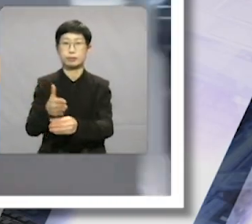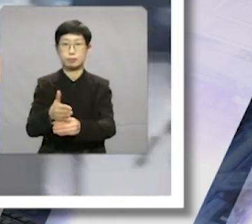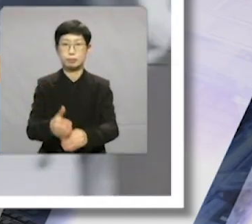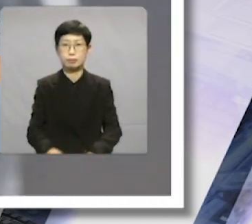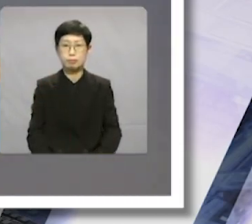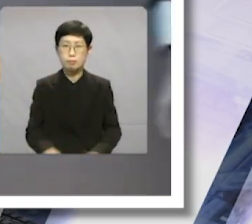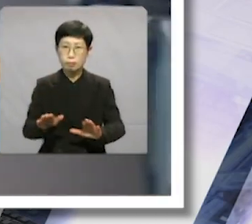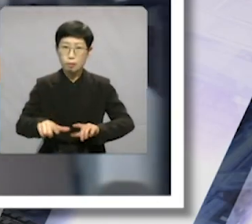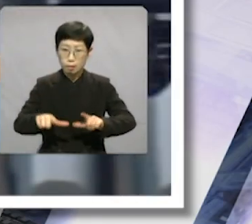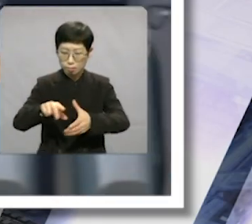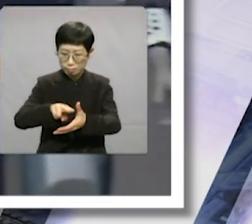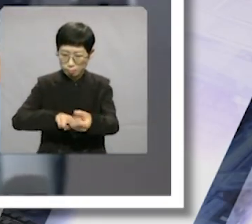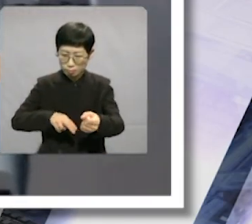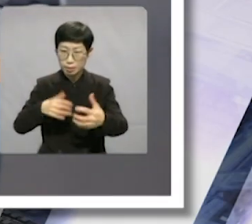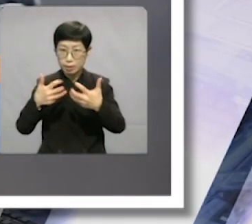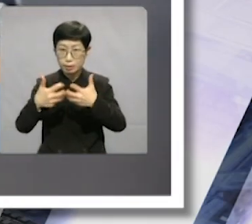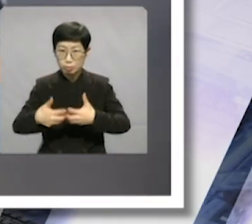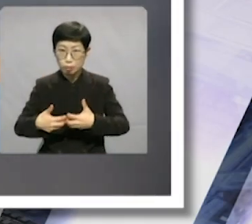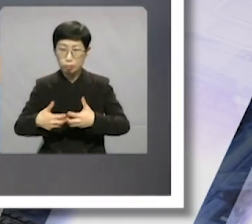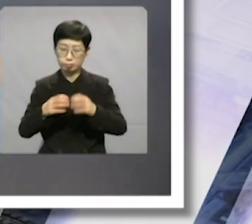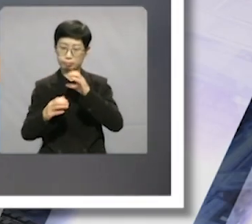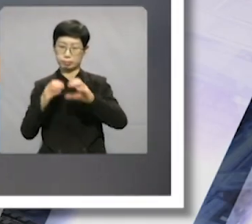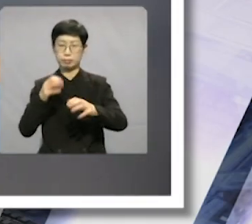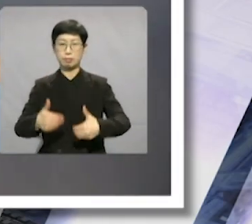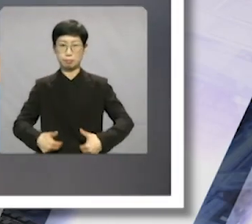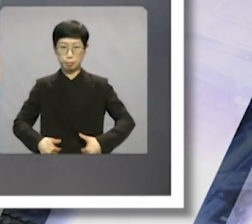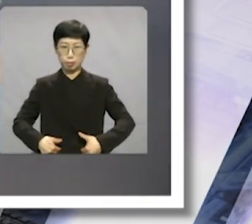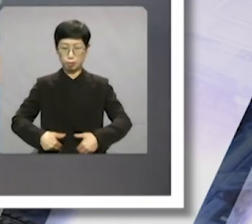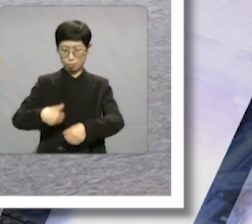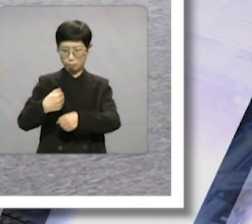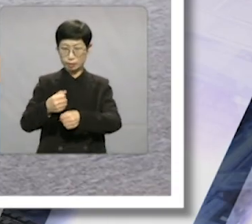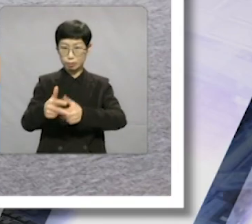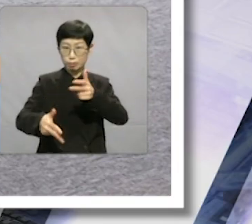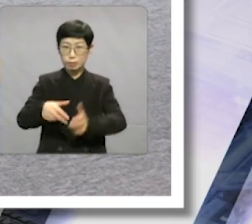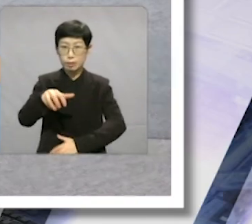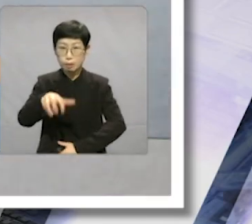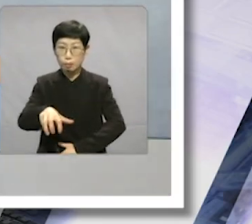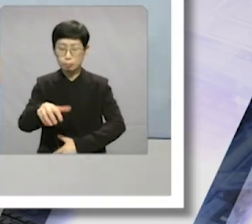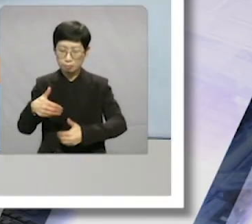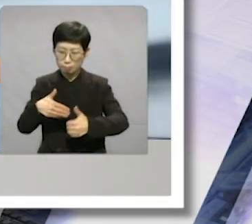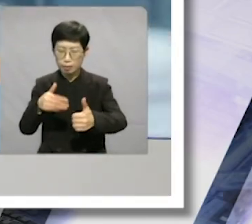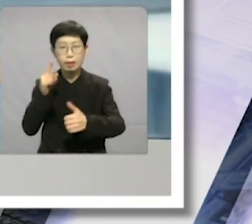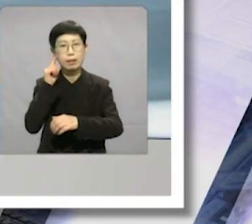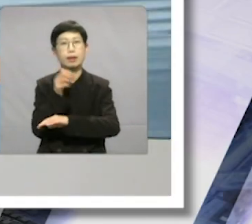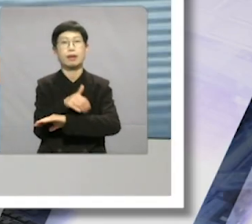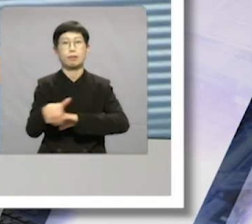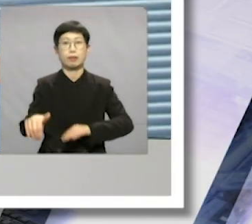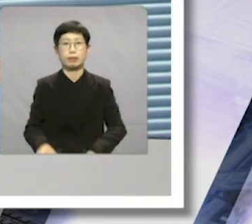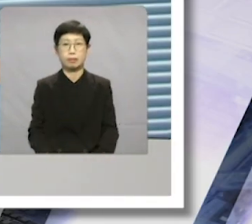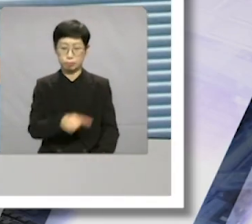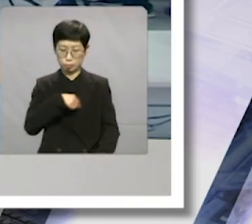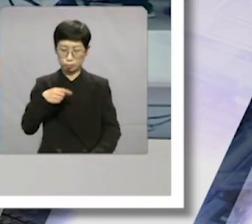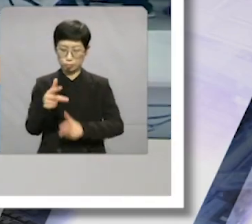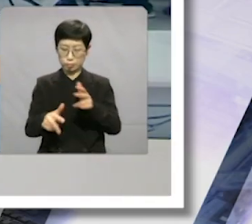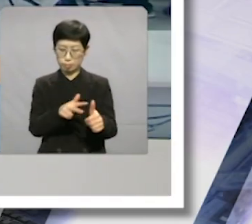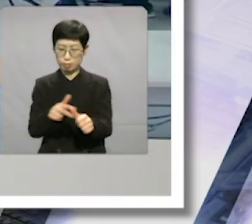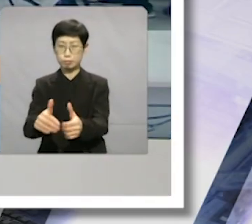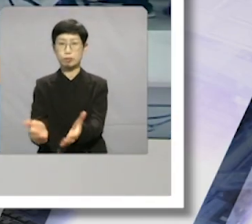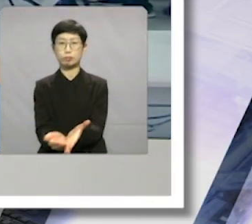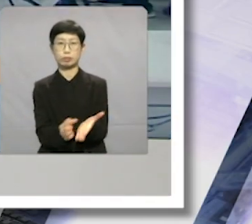올해 출하된 로봇은 주로 상호작용이 필요한 제조 현장에 투입될 예정인데요. 중국